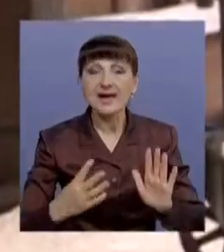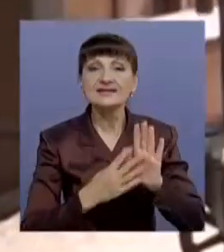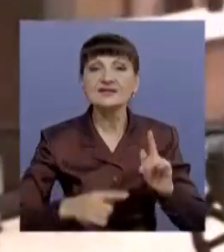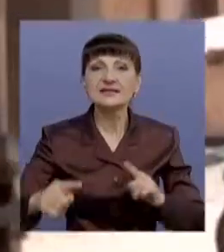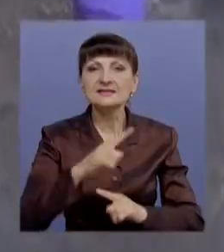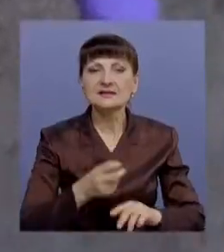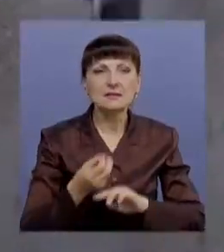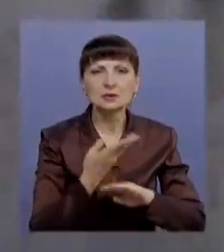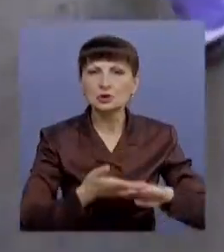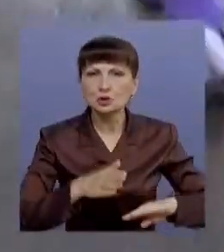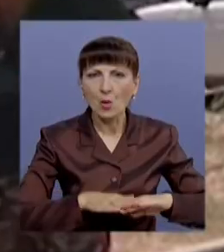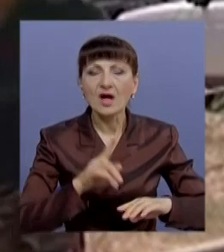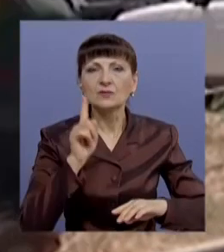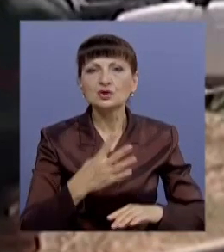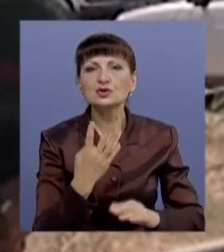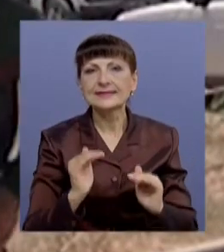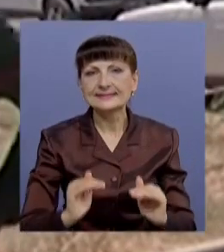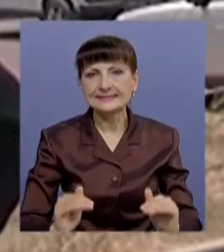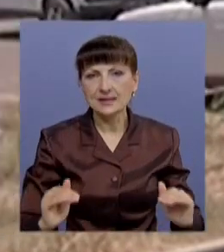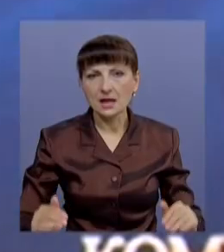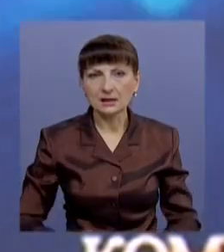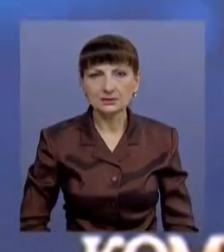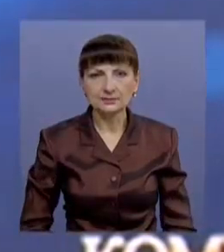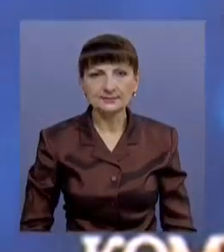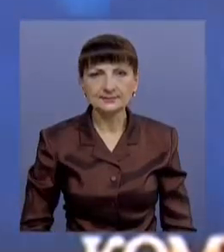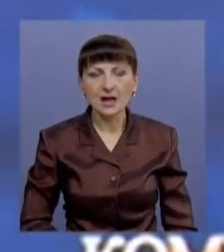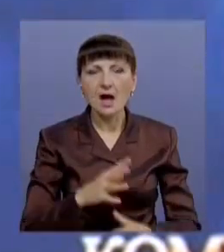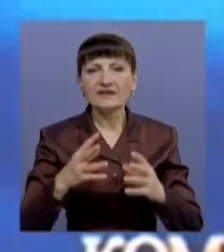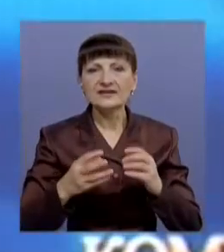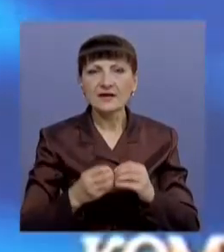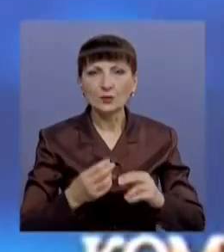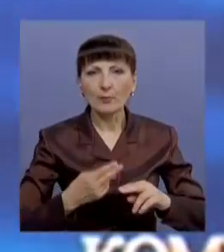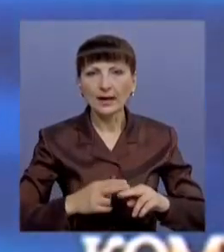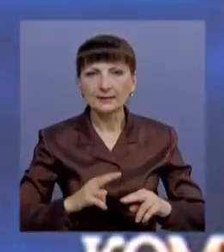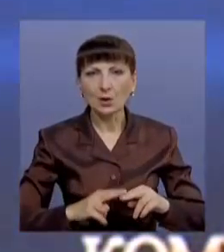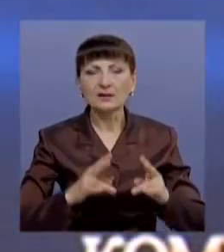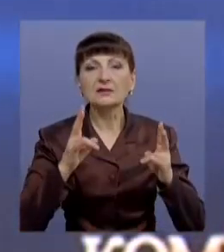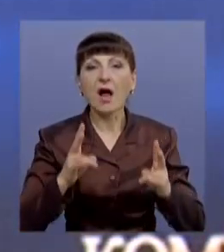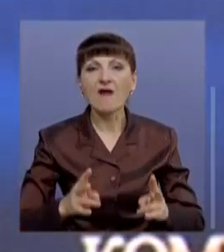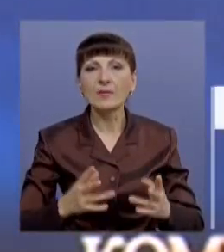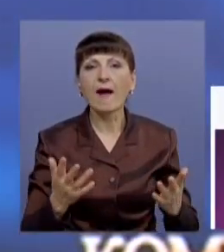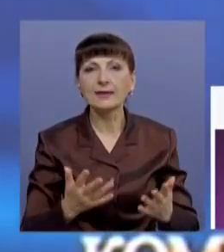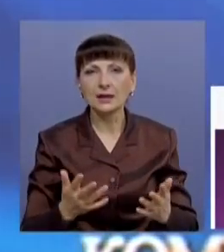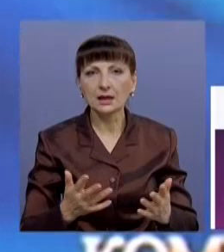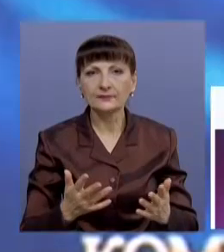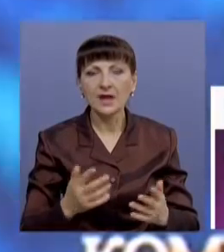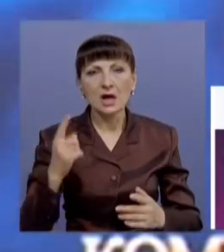из них в реанимации, в том числе 4 детей. В основном это травмы